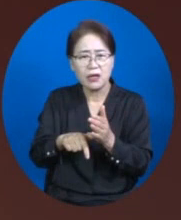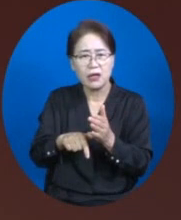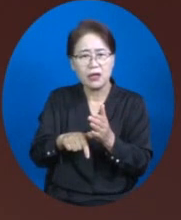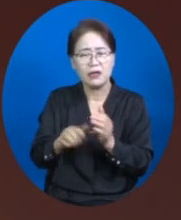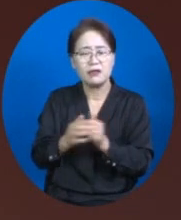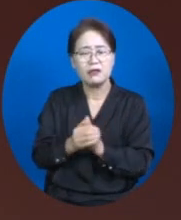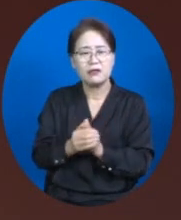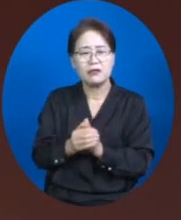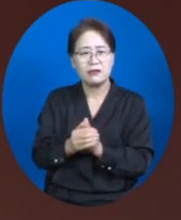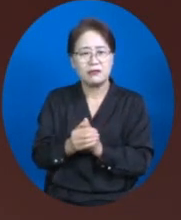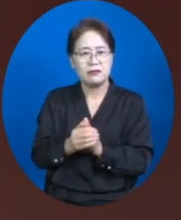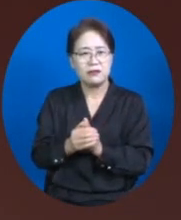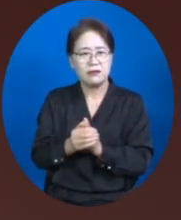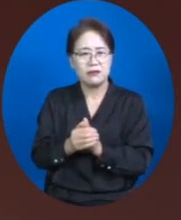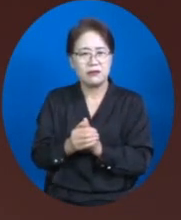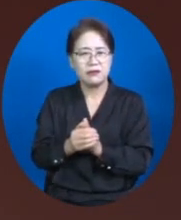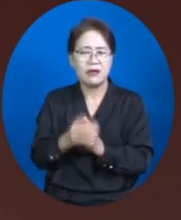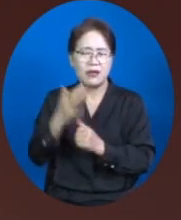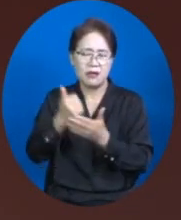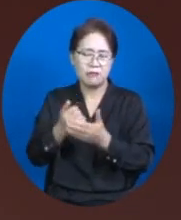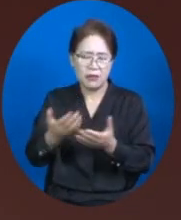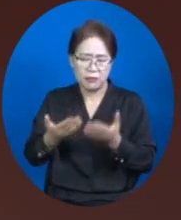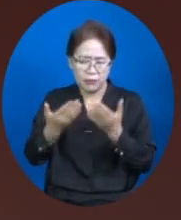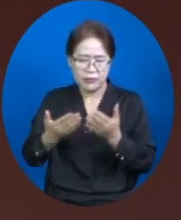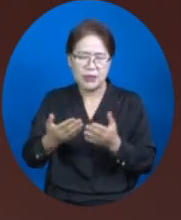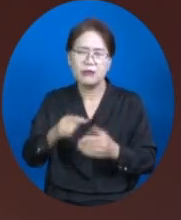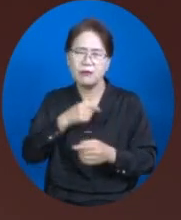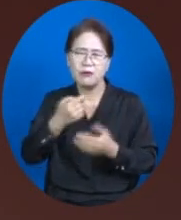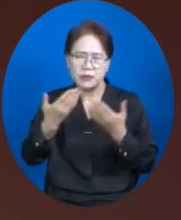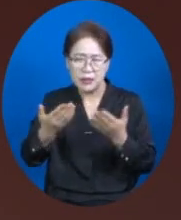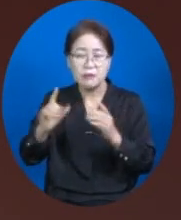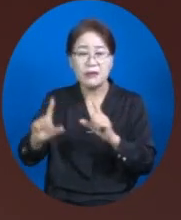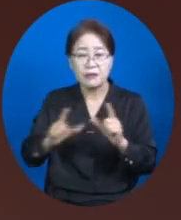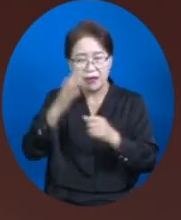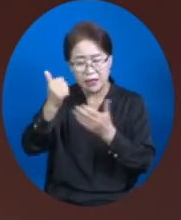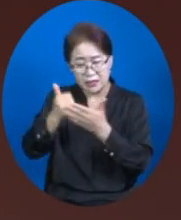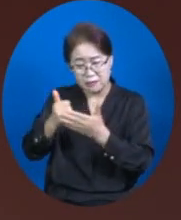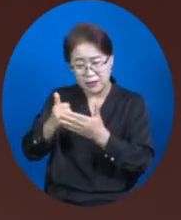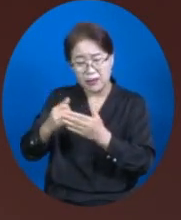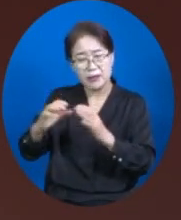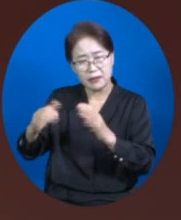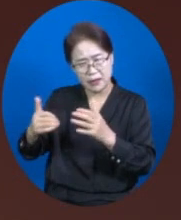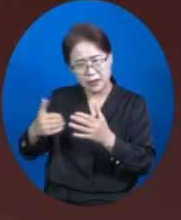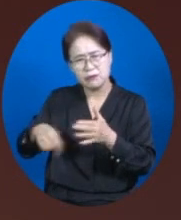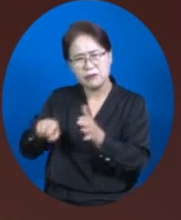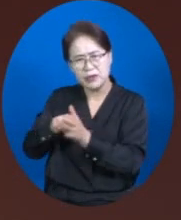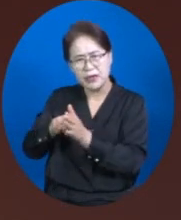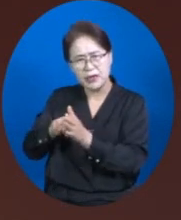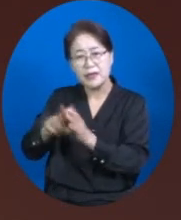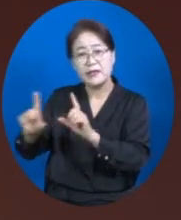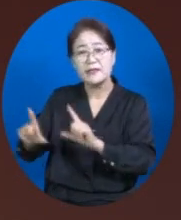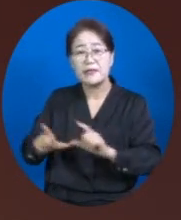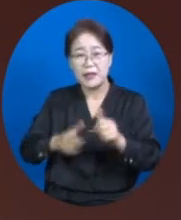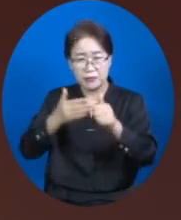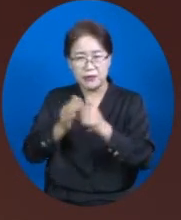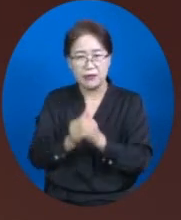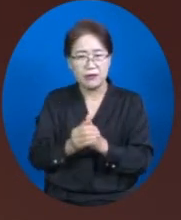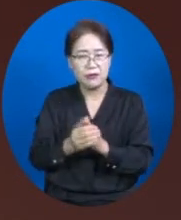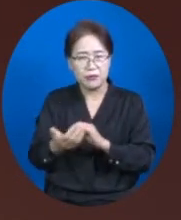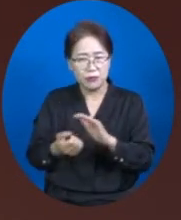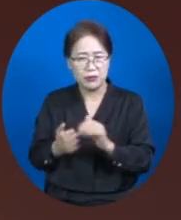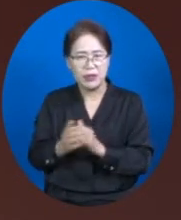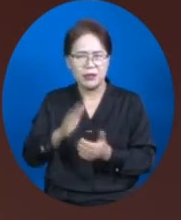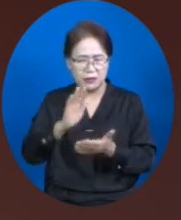여러분 그 기회를 놓치지 않기를 바랍니다 하나님의 나라와 의를 구하며 사시기를 바랍니다 이전보다